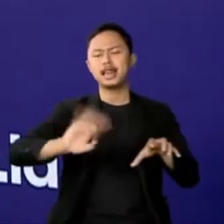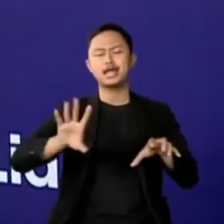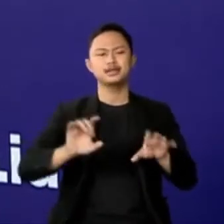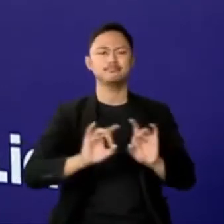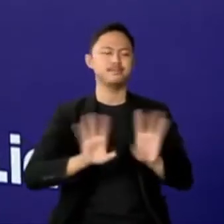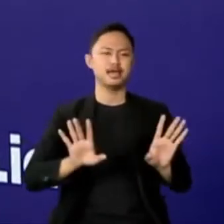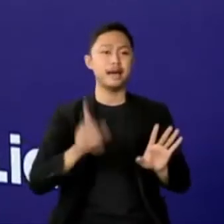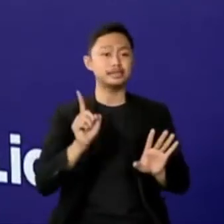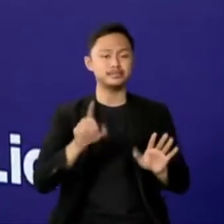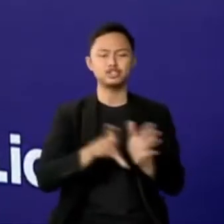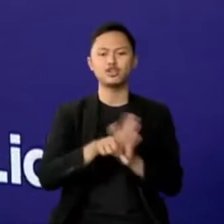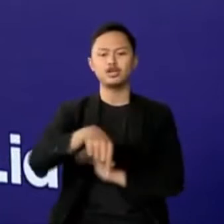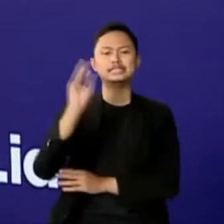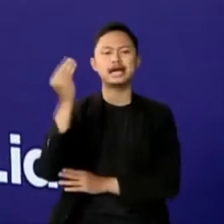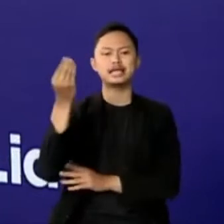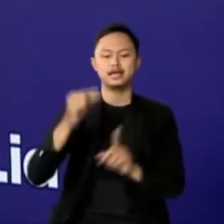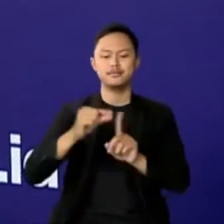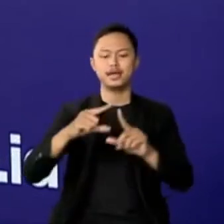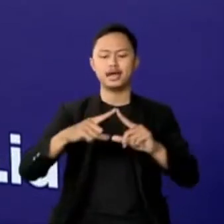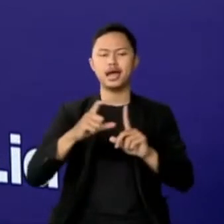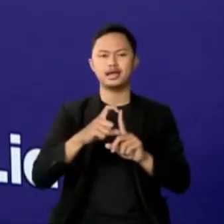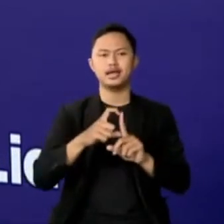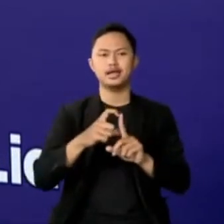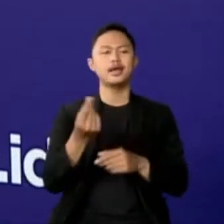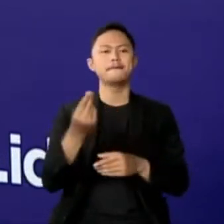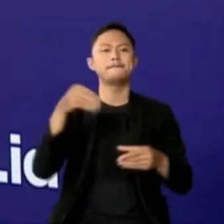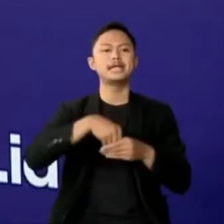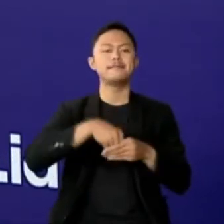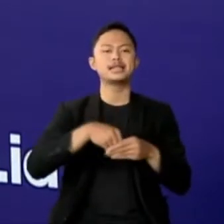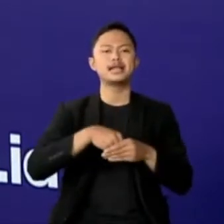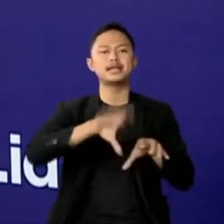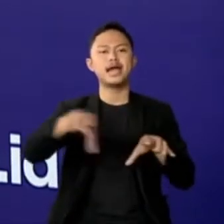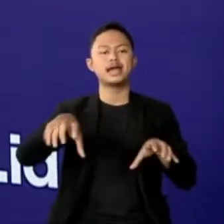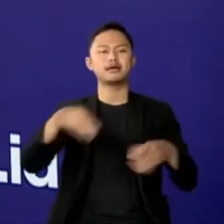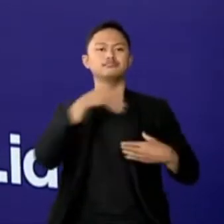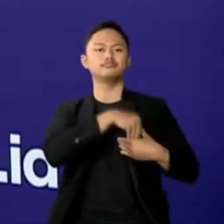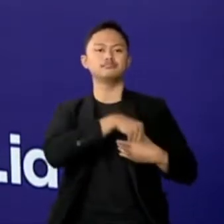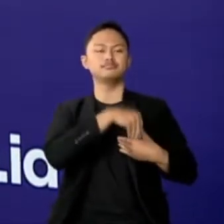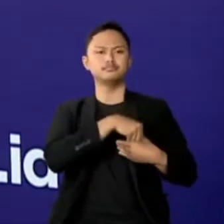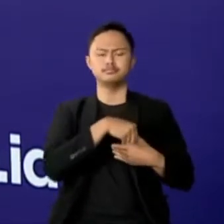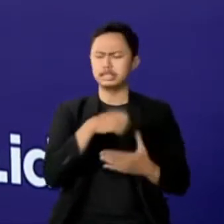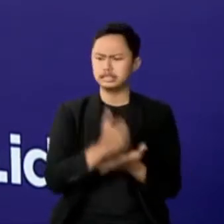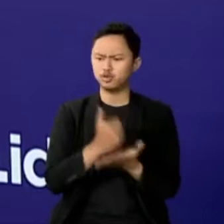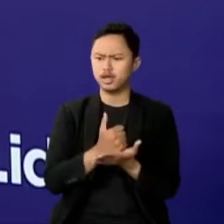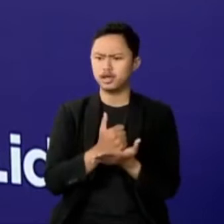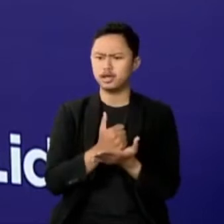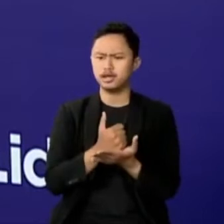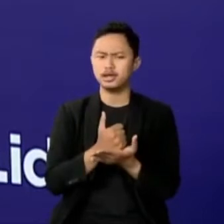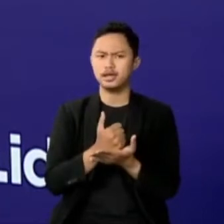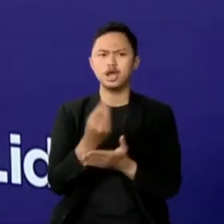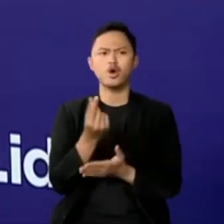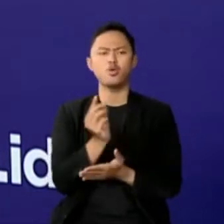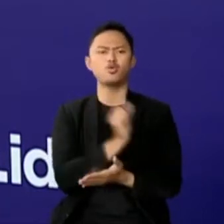jadi Jakarta itu P adanya Pendapatan asli daerahnya atau income nya itu utamanya